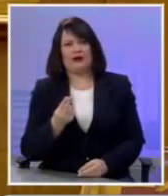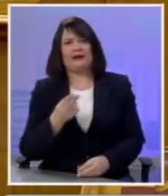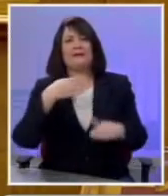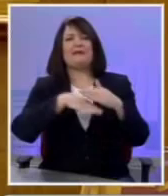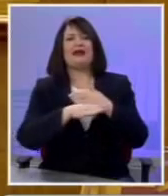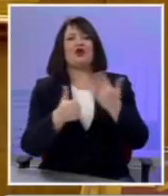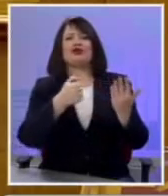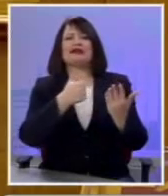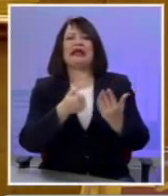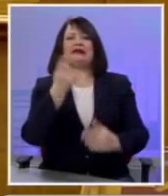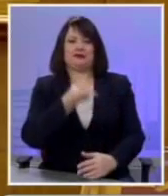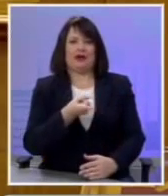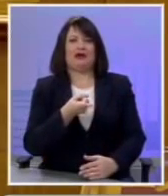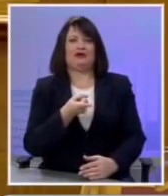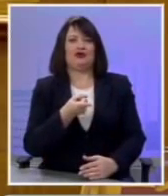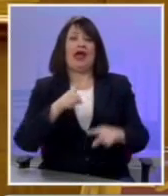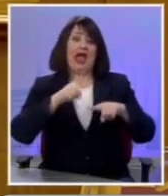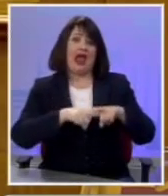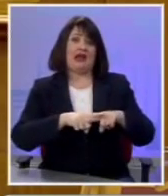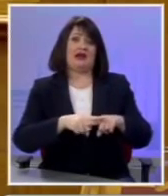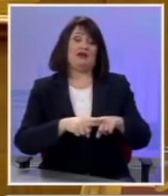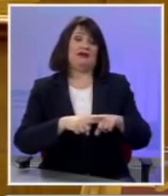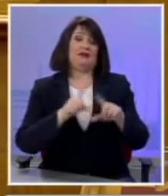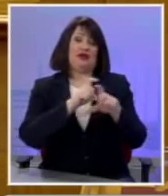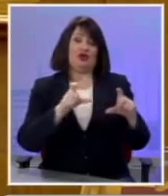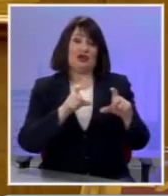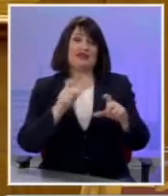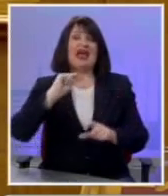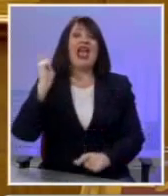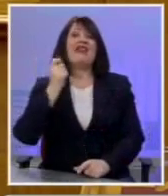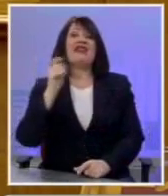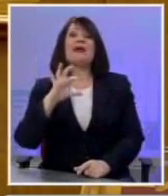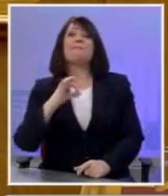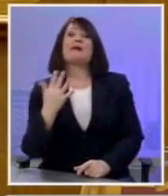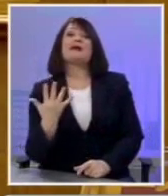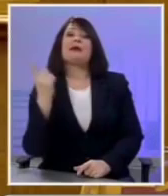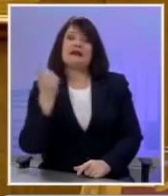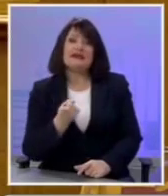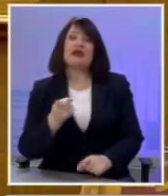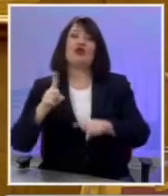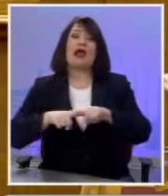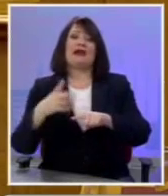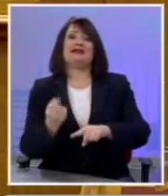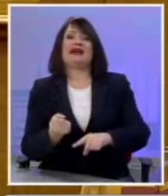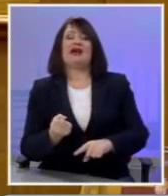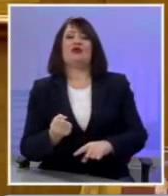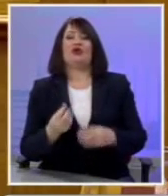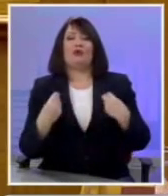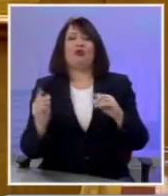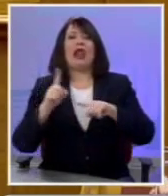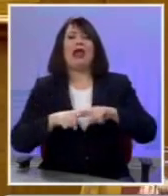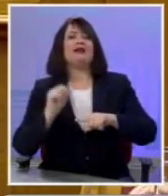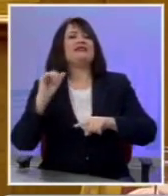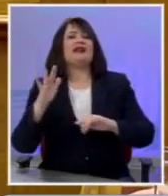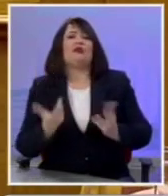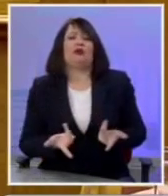Πειραιώς το 66% είναι σε ελληνικά χέρια, στη ΔΕ Εθνική το 55% σε ελληνικά χέρια. Πού είναι λοιπόν ο αφελληνισμός?